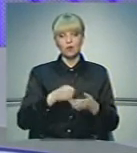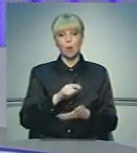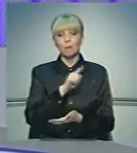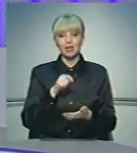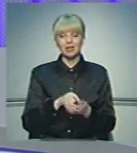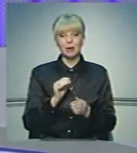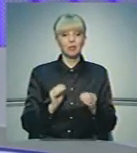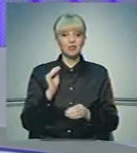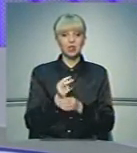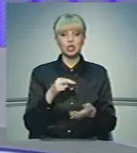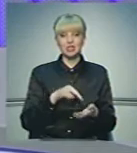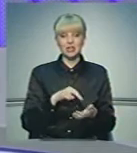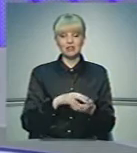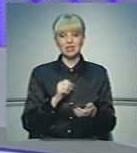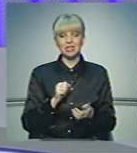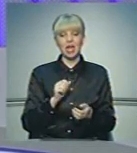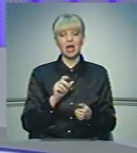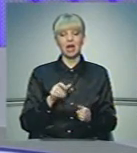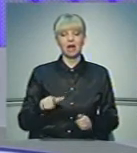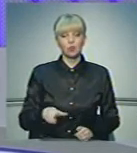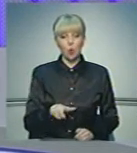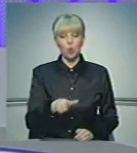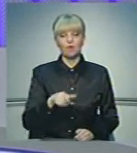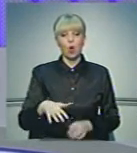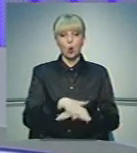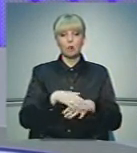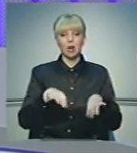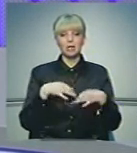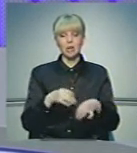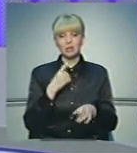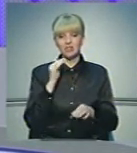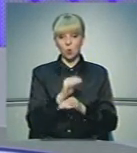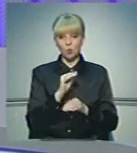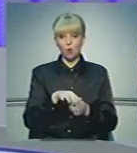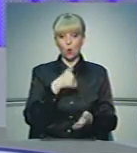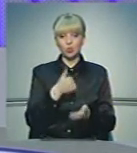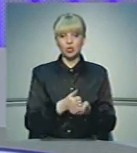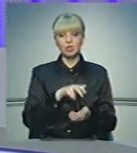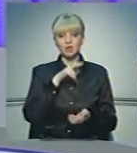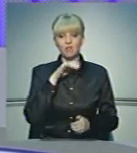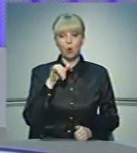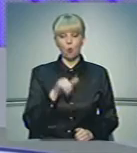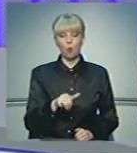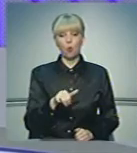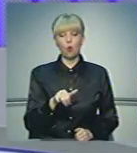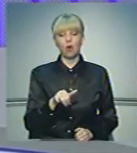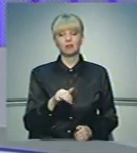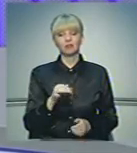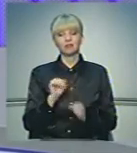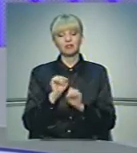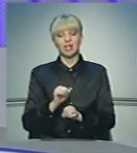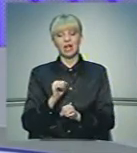питання підвищення тарифів за проїзд в громадському транспорті і звинуватили очільника Чернівців у лобіюванні